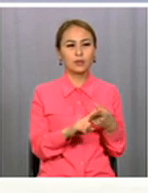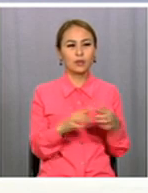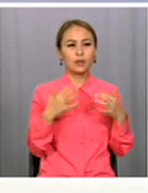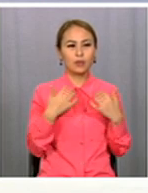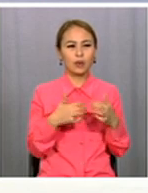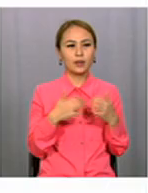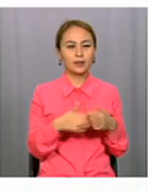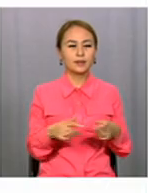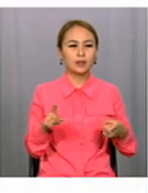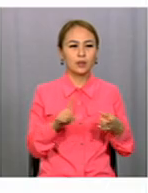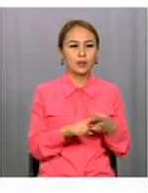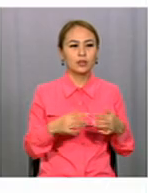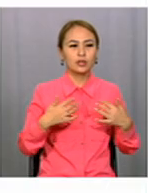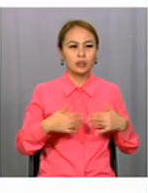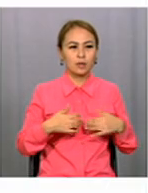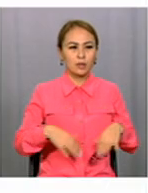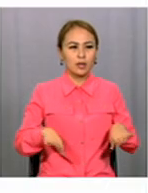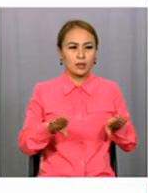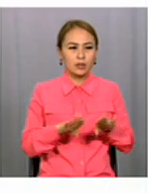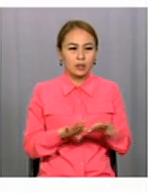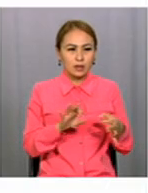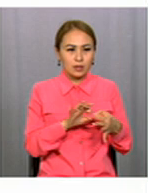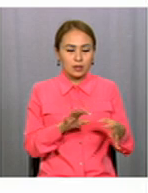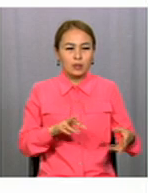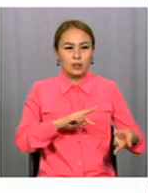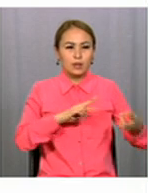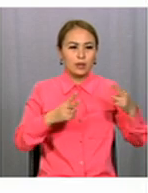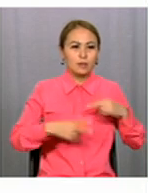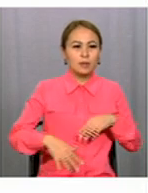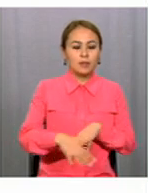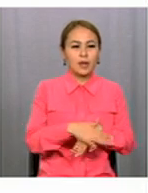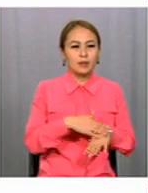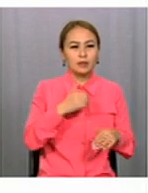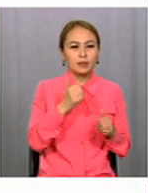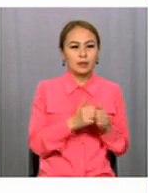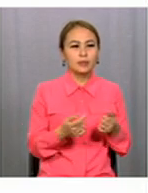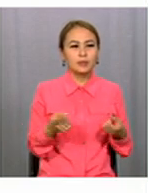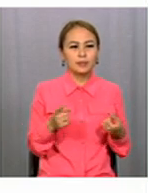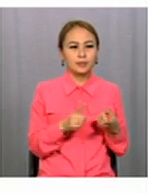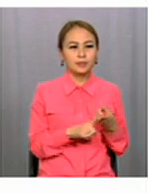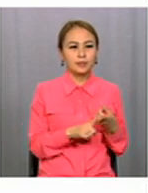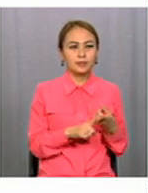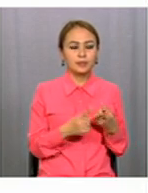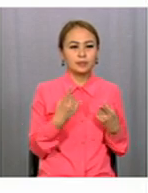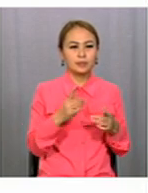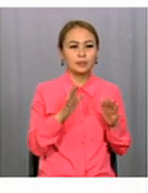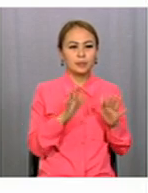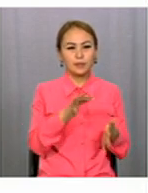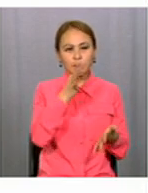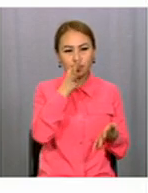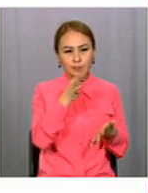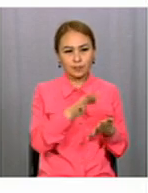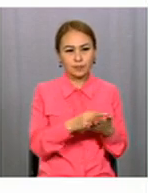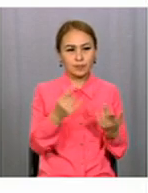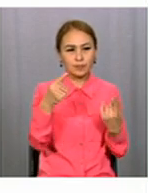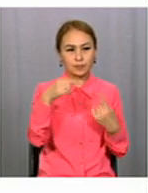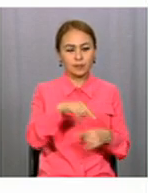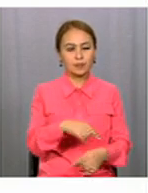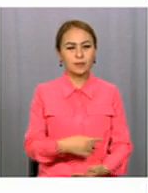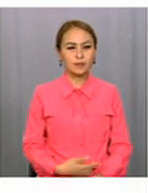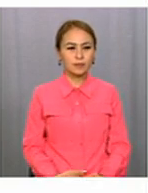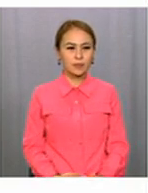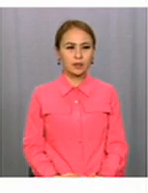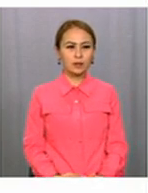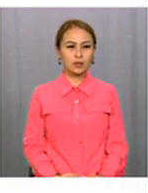тәуелді шама болады. Тәуелсіз айнымалының әрбір мәніне тәуелді айнымалының бір ғана мәні сәйкес келеді